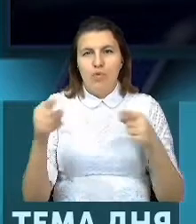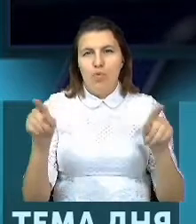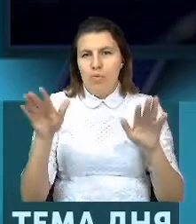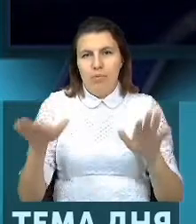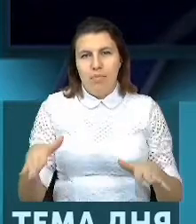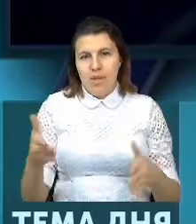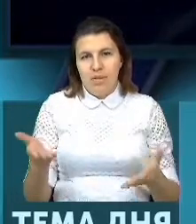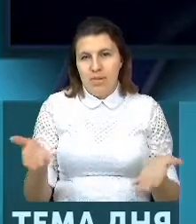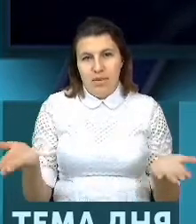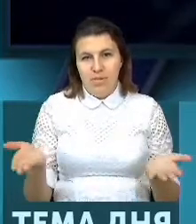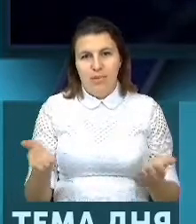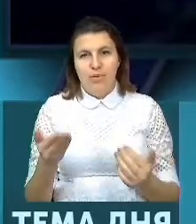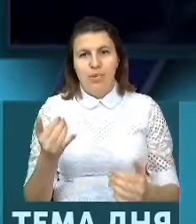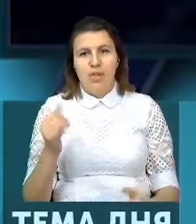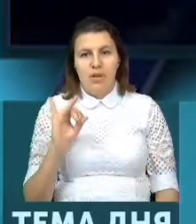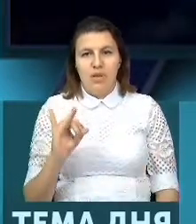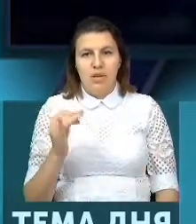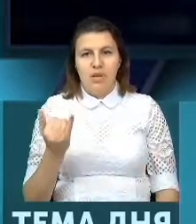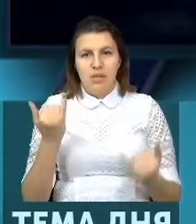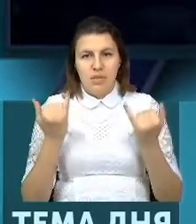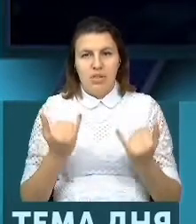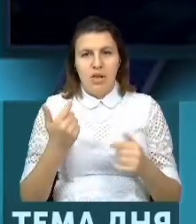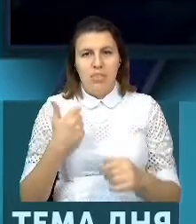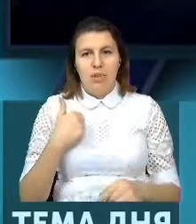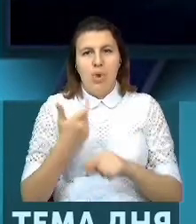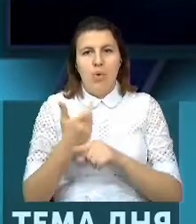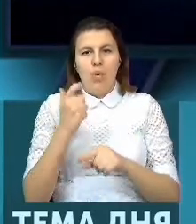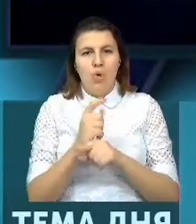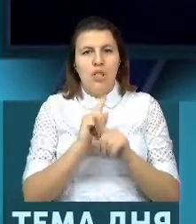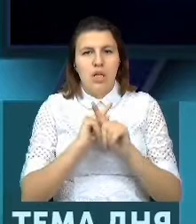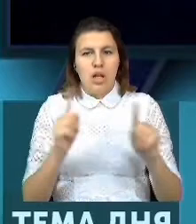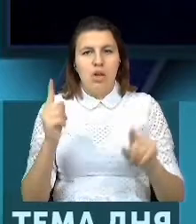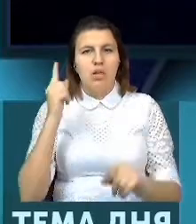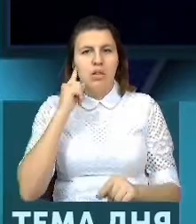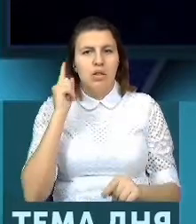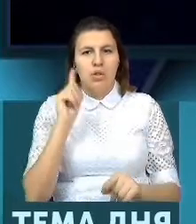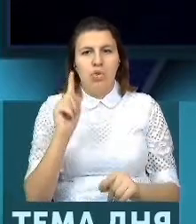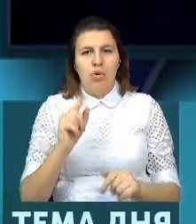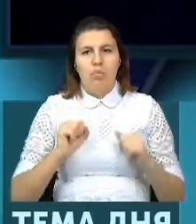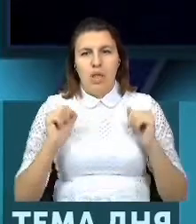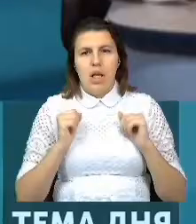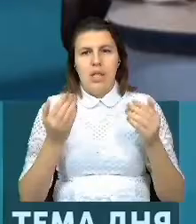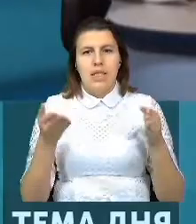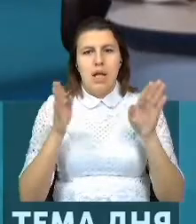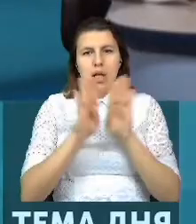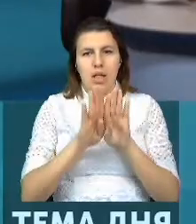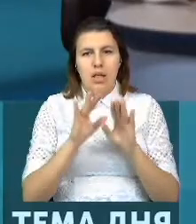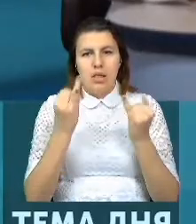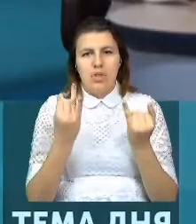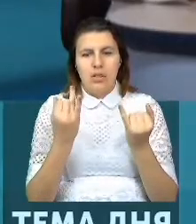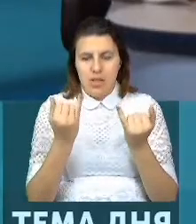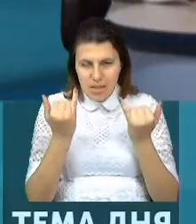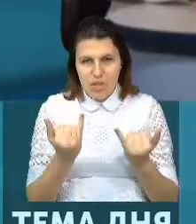И если честно, мне очень... Вообще, очень странно слышать, что его пытаются закрыть, и что на данный момент оно опечатано. Для меня это